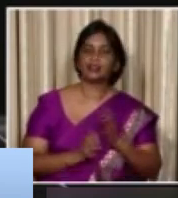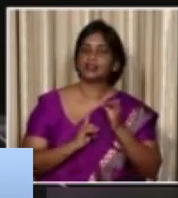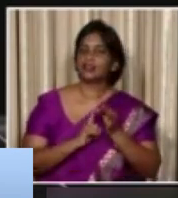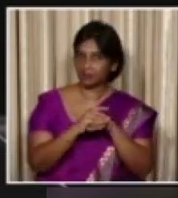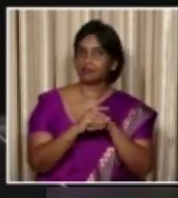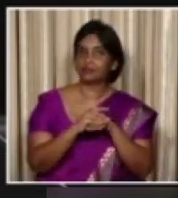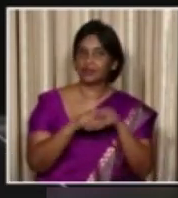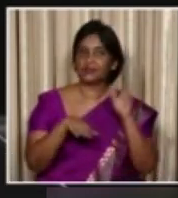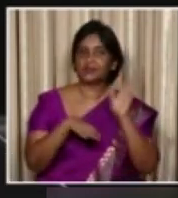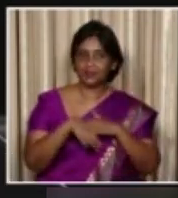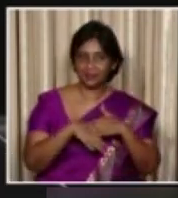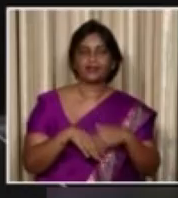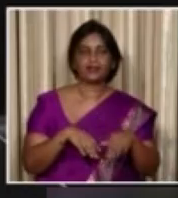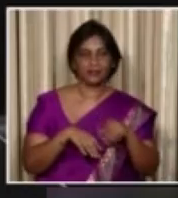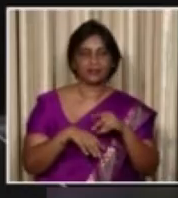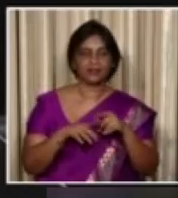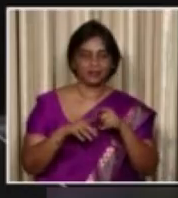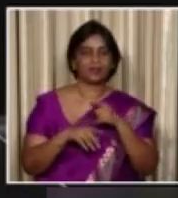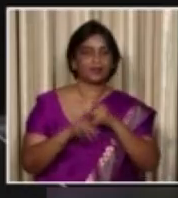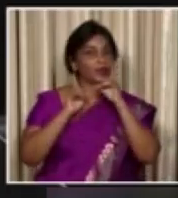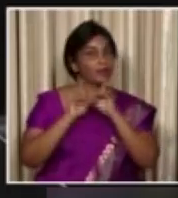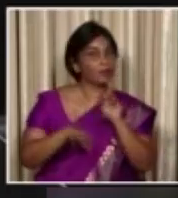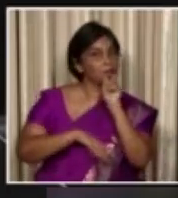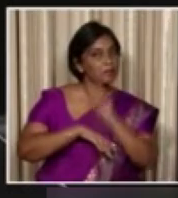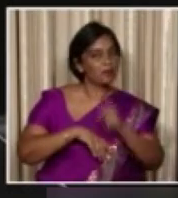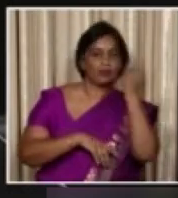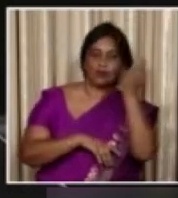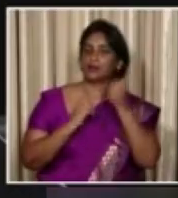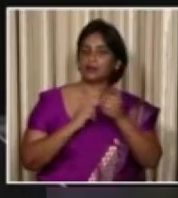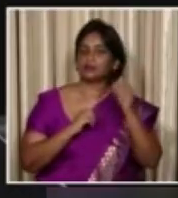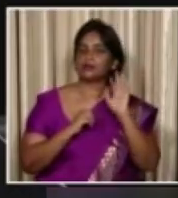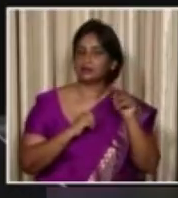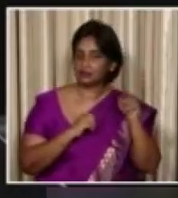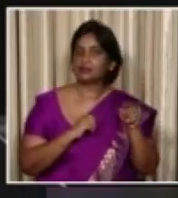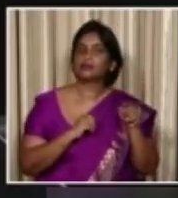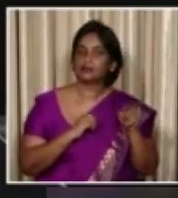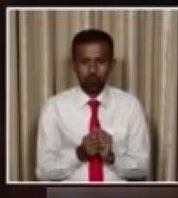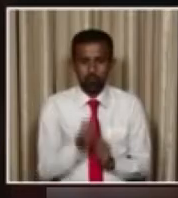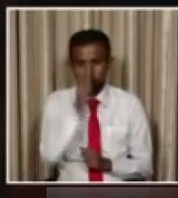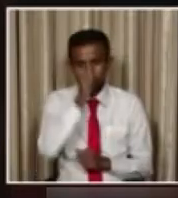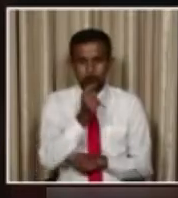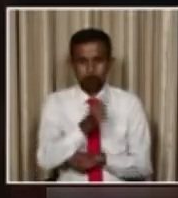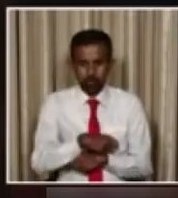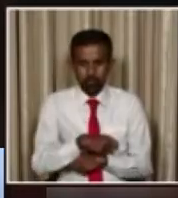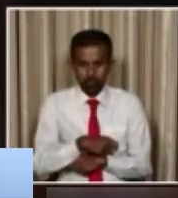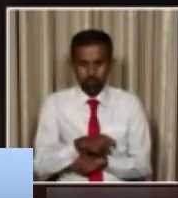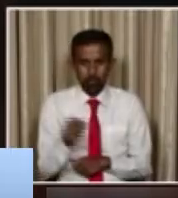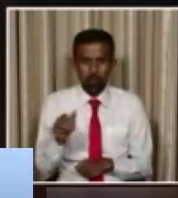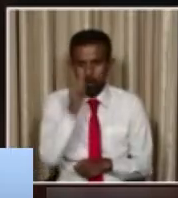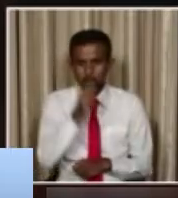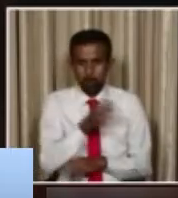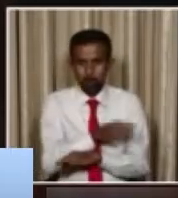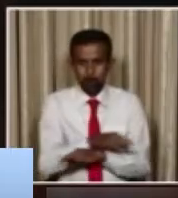පත් වුණ කෙනෙක් මේ වගේ උප්පරවැට්ටි සෝසයා ඉඳීම තමයි මේ රටේ තියෙන ප්‍රශ්නේ. හදන එතුමාගේ